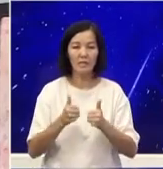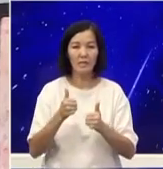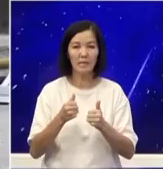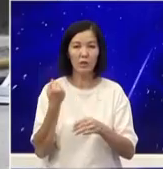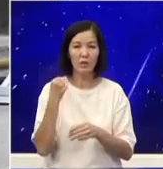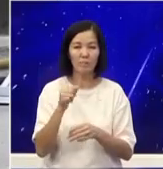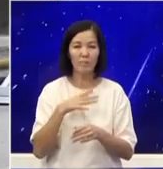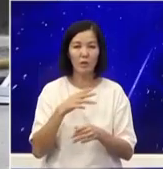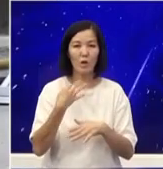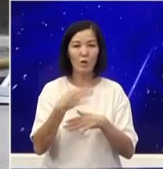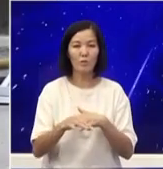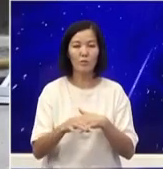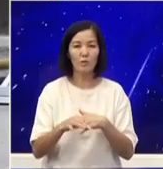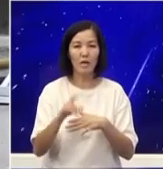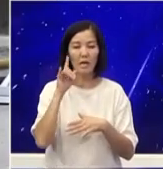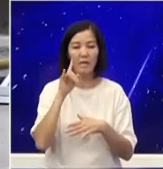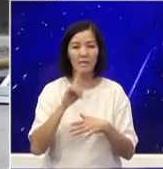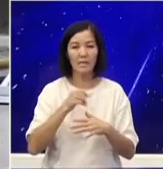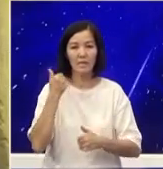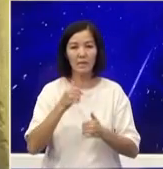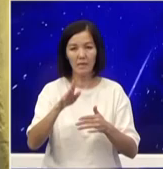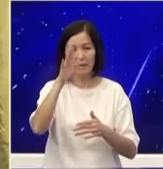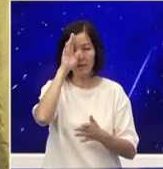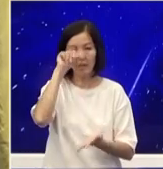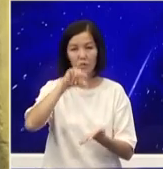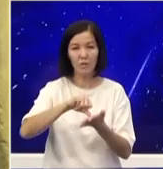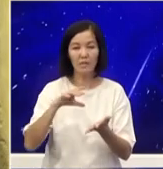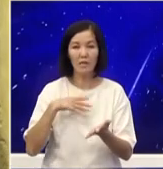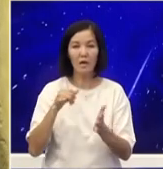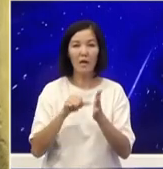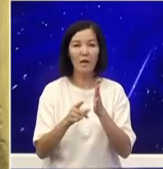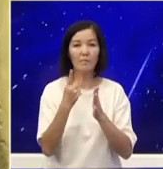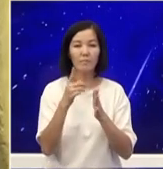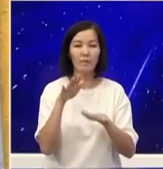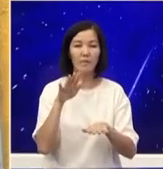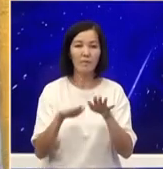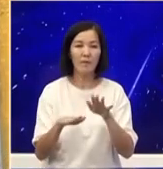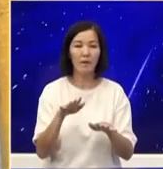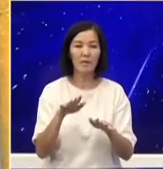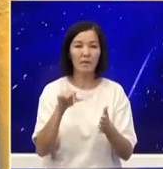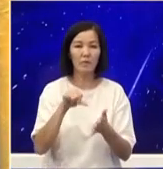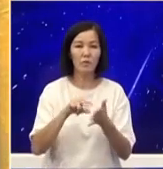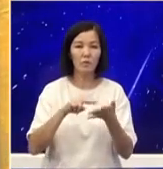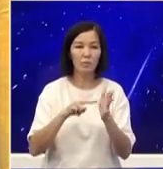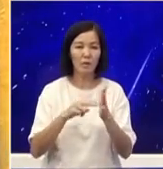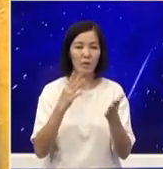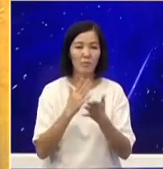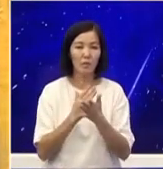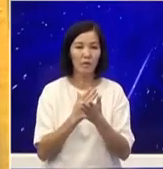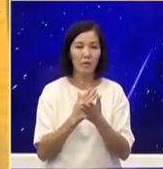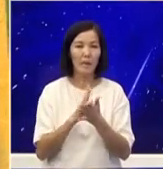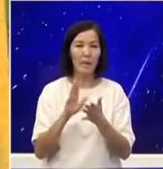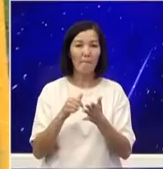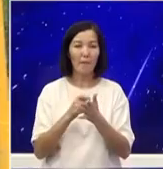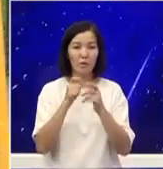Күзде ұйымдастырылатын елішілік жарыста ерлер арасында сынға түспек. 61 келі салмақта өнер көрсетуді жоспарлап отыр. Онда бас